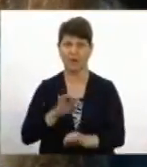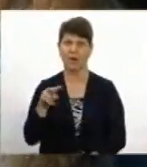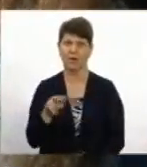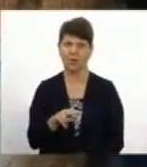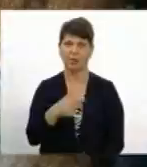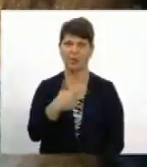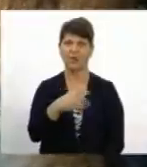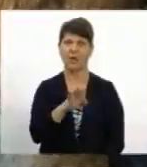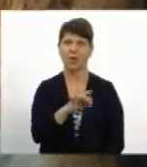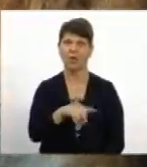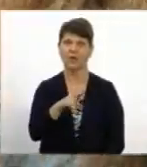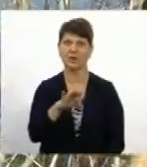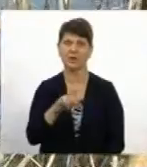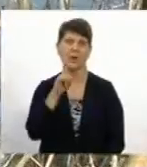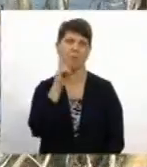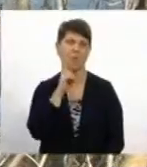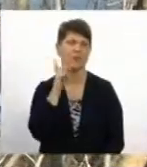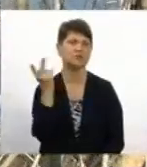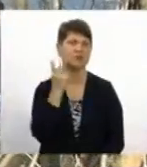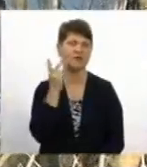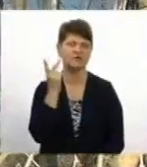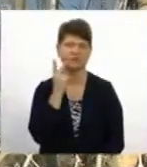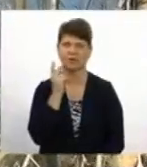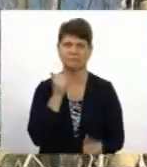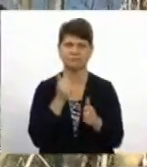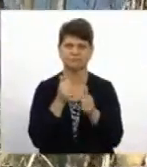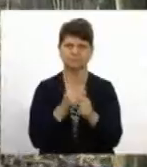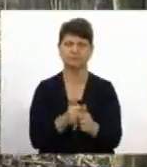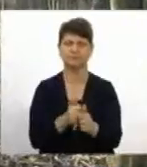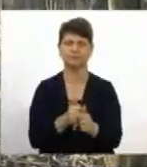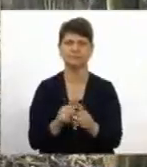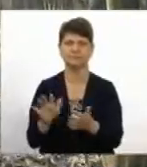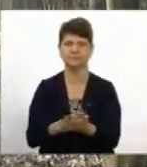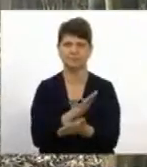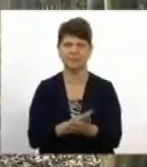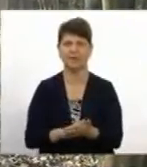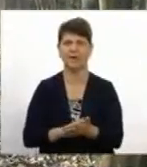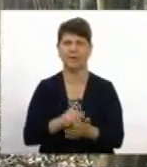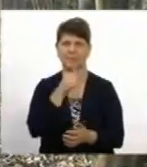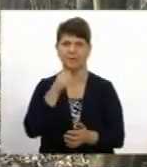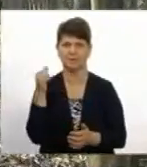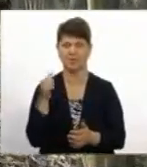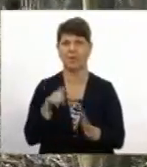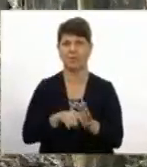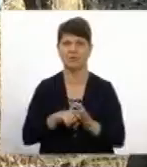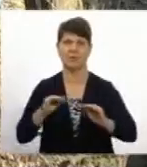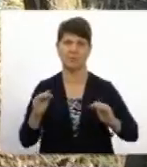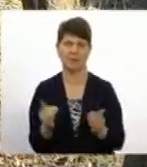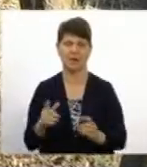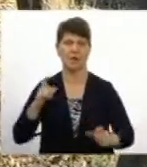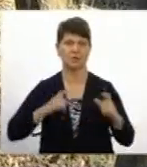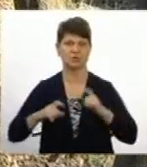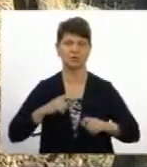каже, молодь щороку долучається до толоки. В порівнянні з минулими роками сміття стало менше. Найбільше студенти назбирали